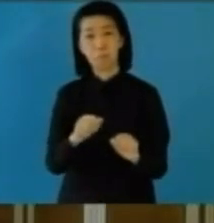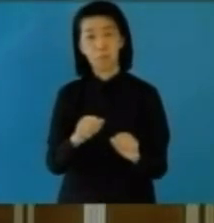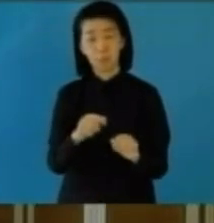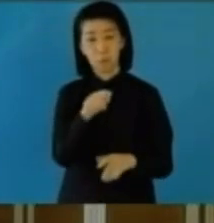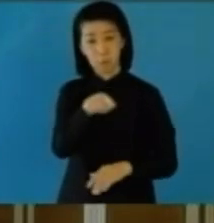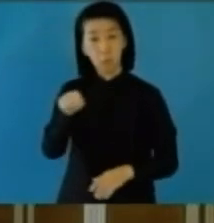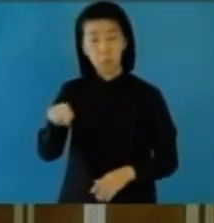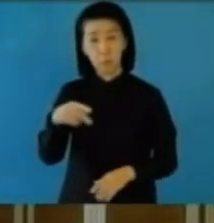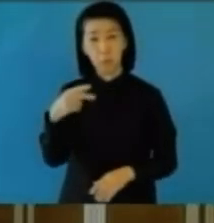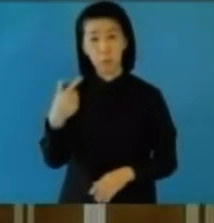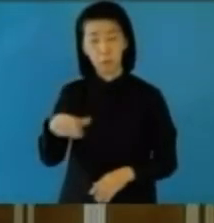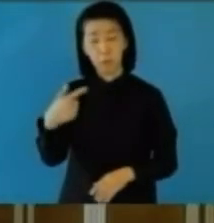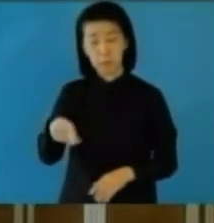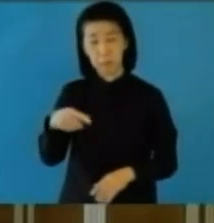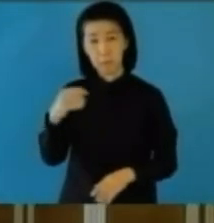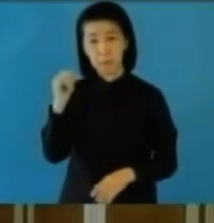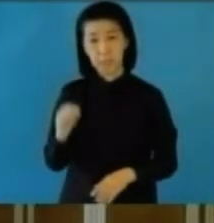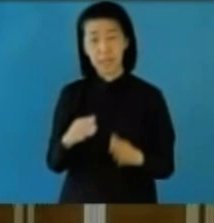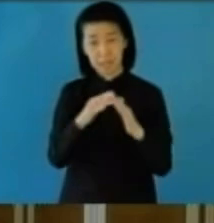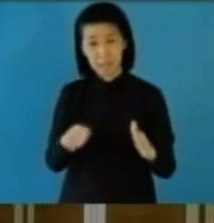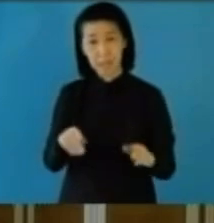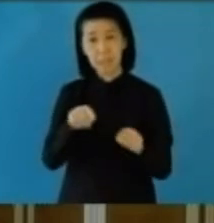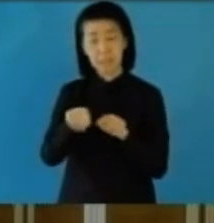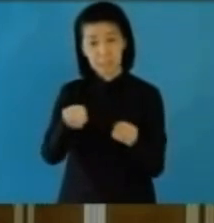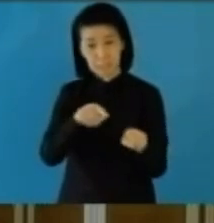導助言をしてまいりたいと考えております。